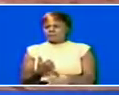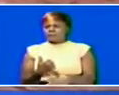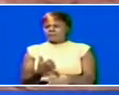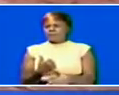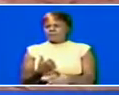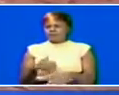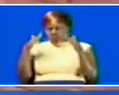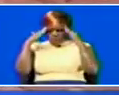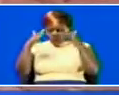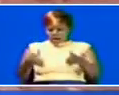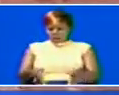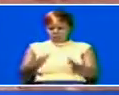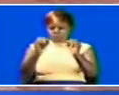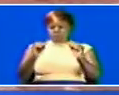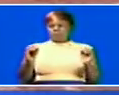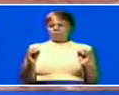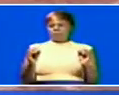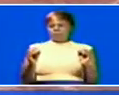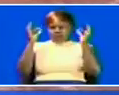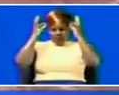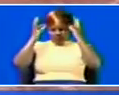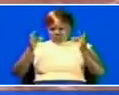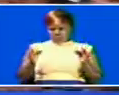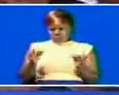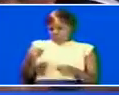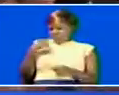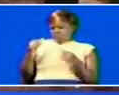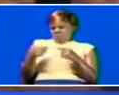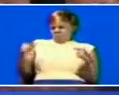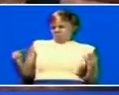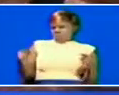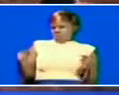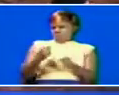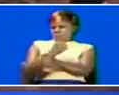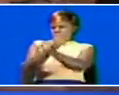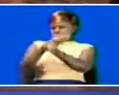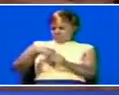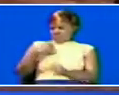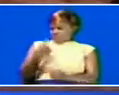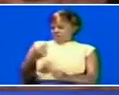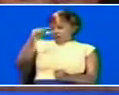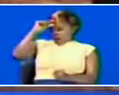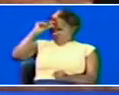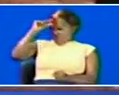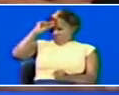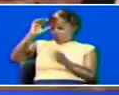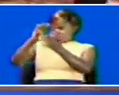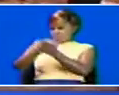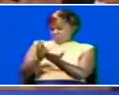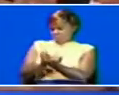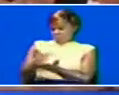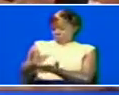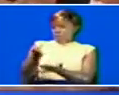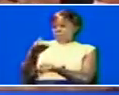kutozipa barabara kipaumbele. Hatua ambayo Tobiko aliipinga na kujitetea kwa kusema serikali ya Jubilee imetenga mabilioni